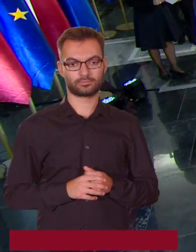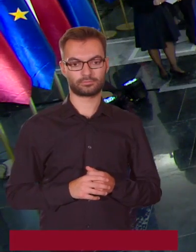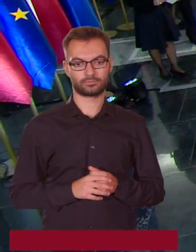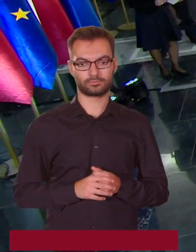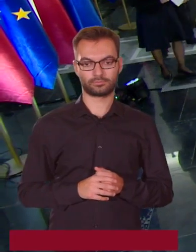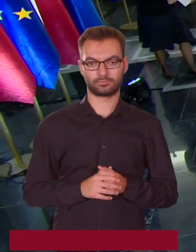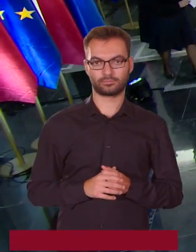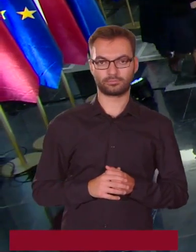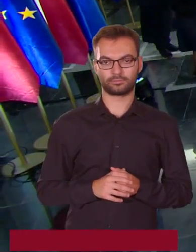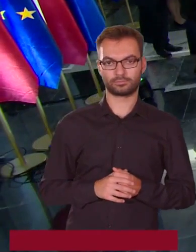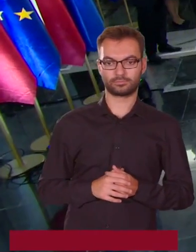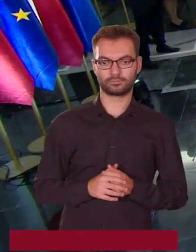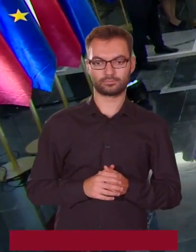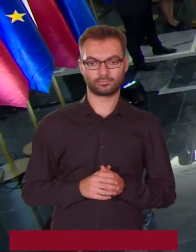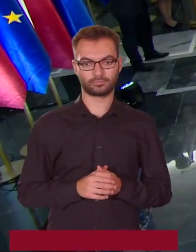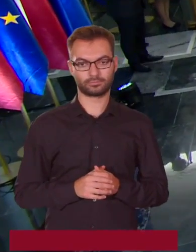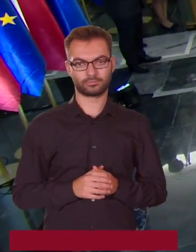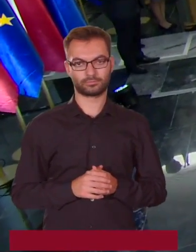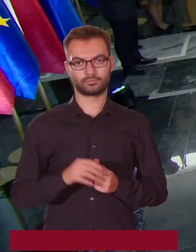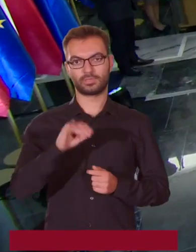Proszę pana Janusza Władysława Cichonia.